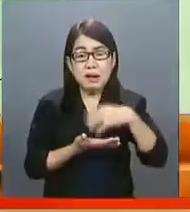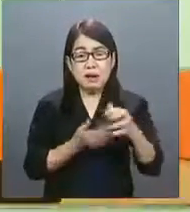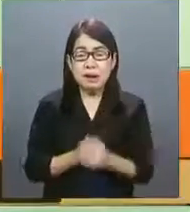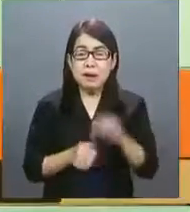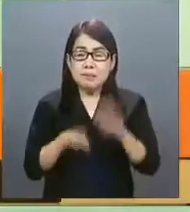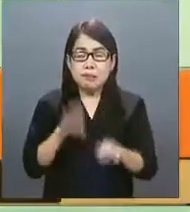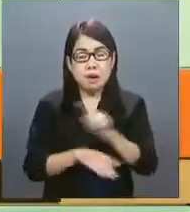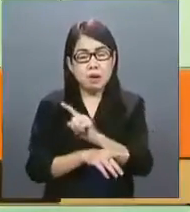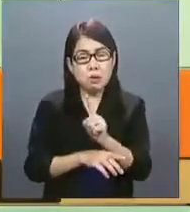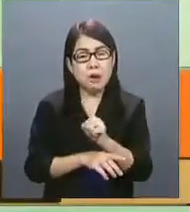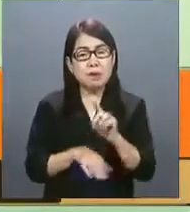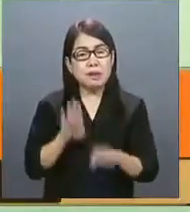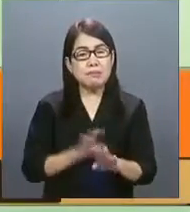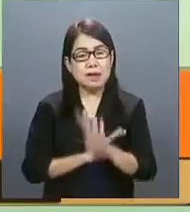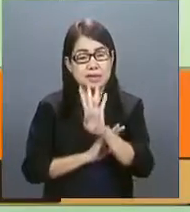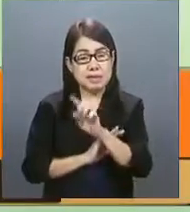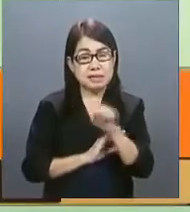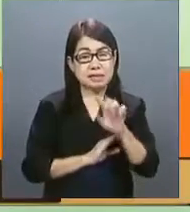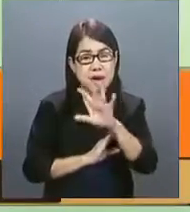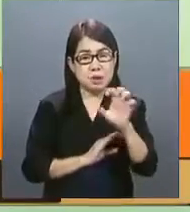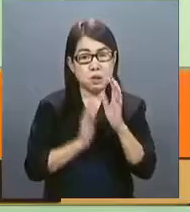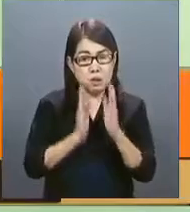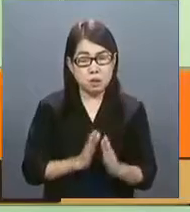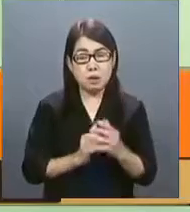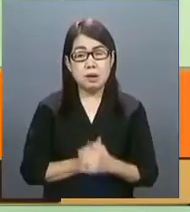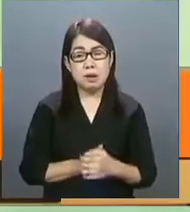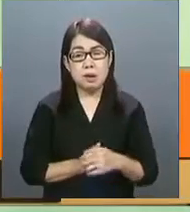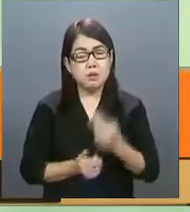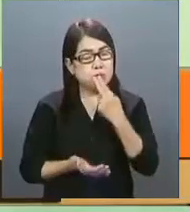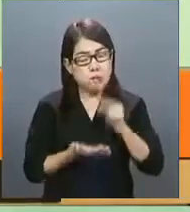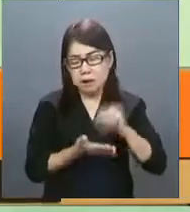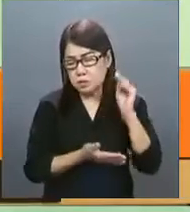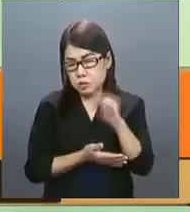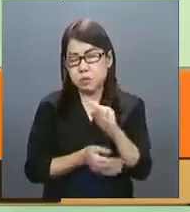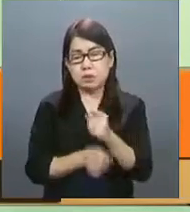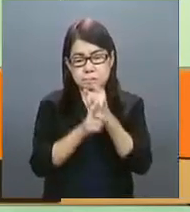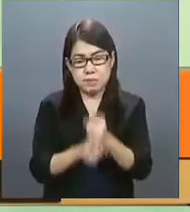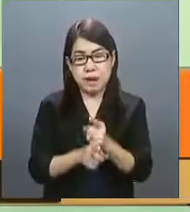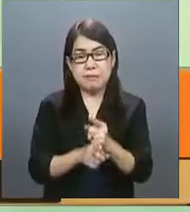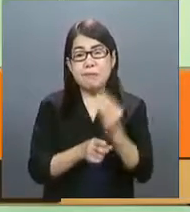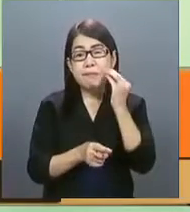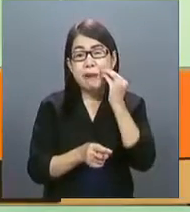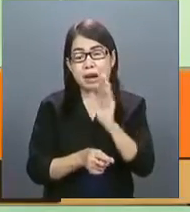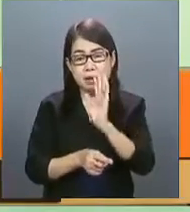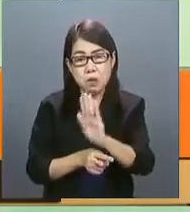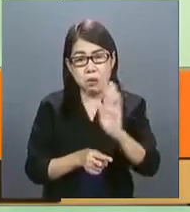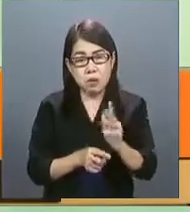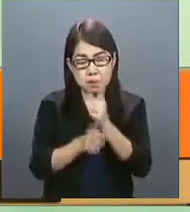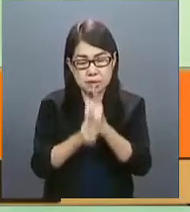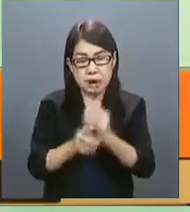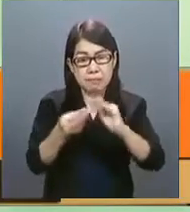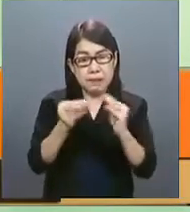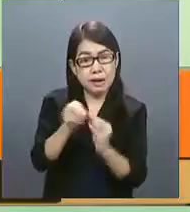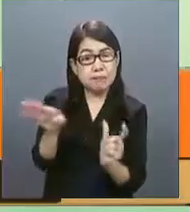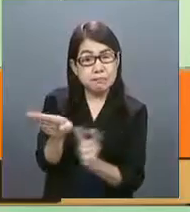ยแล้ววันละ 4-500 ลายแล้วก็ส่งใบสั่งทางไปรษณีย์ตามที่อยู่ที่จดทะเบียนตามหมายเลขทะเบียนรถนะที่ตรวจจับได้นะครับแล้วก็